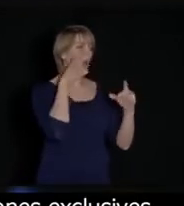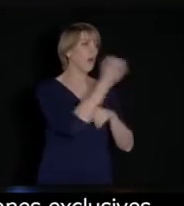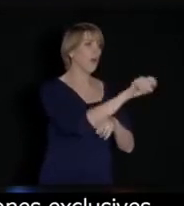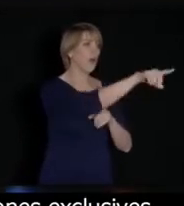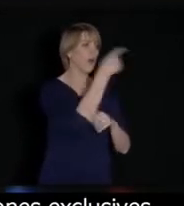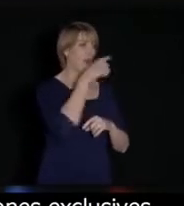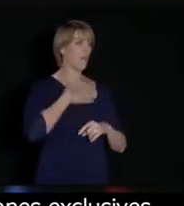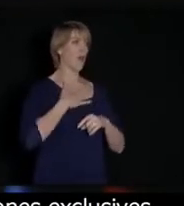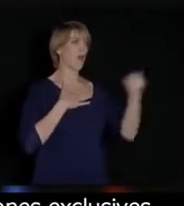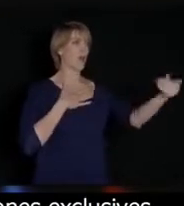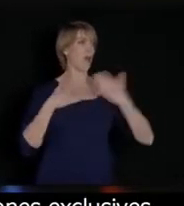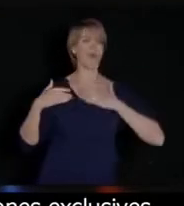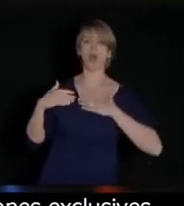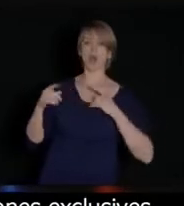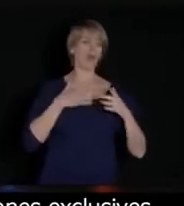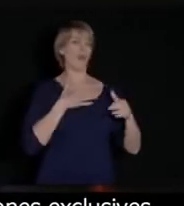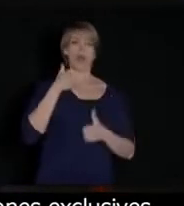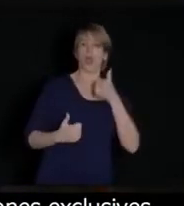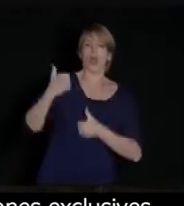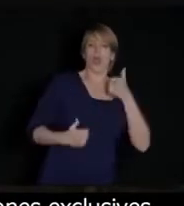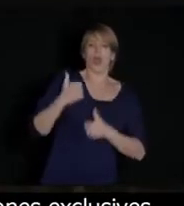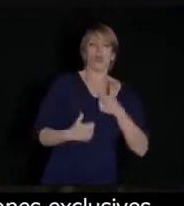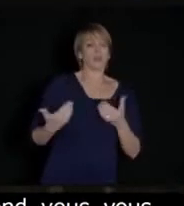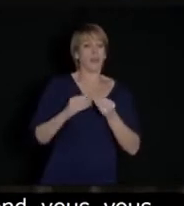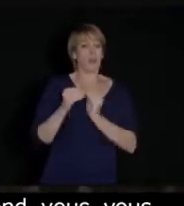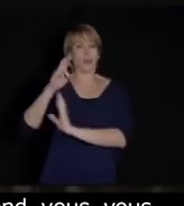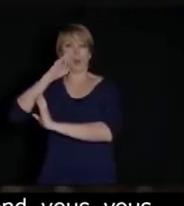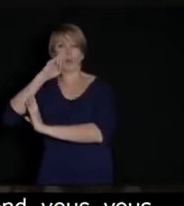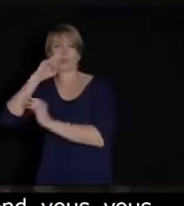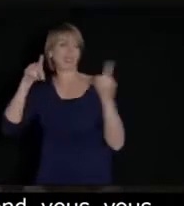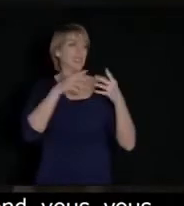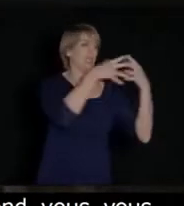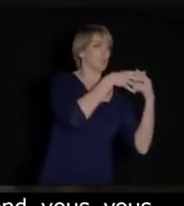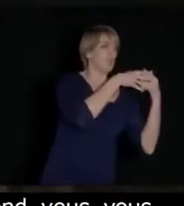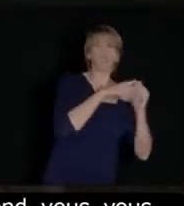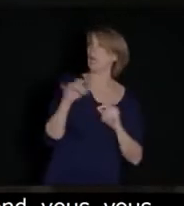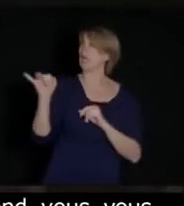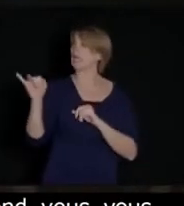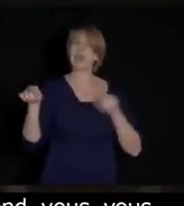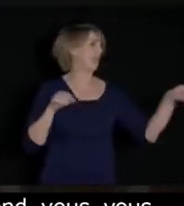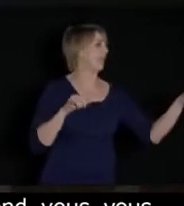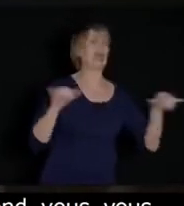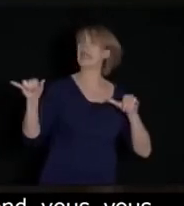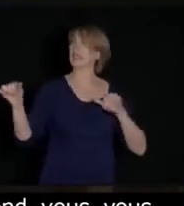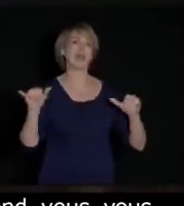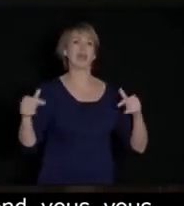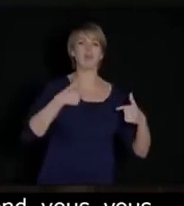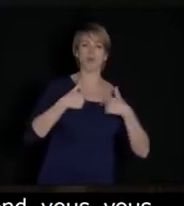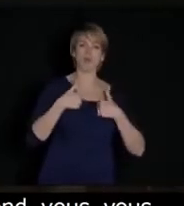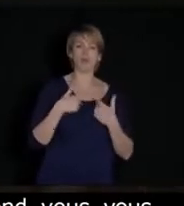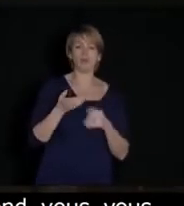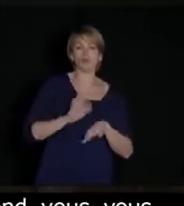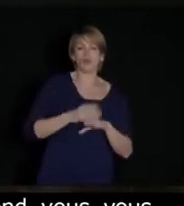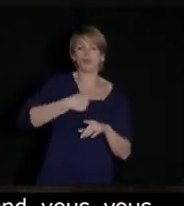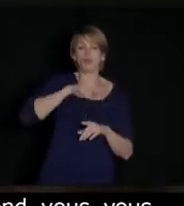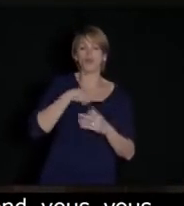ce qui se passe en ce moment. Voilà les tensions entre la Russie, la Norvège, les États-Unis, combien d'autres pays qui sont là autour. À qui est le fond ? À qui